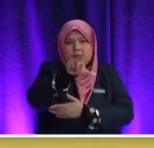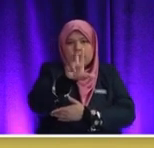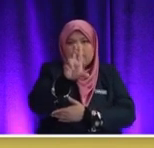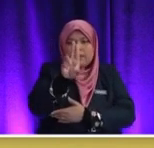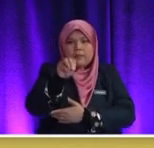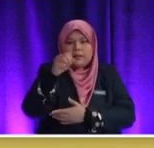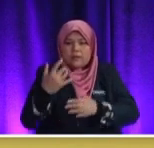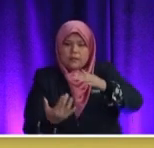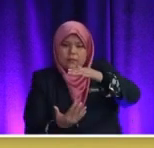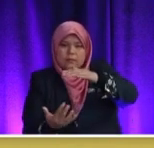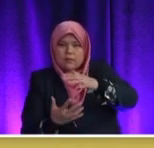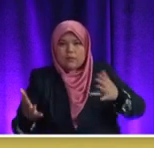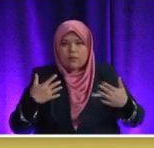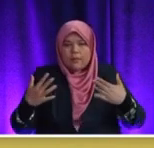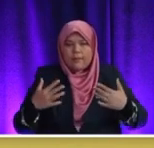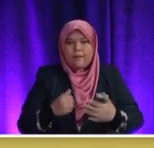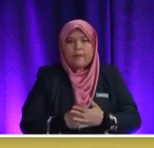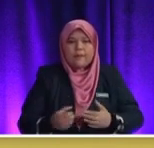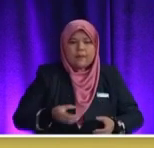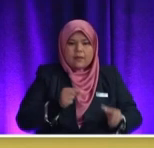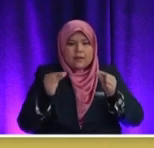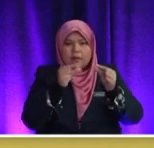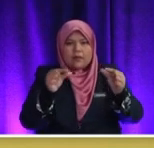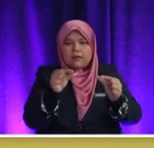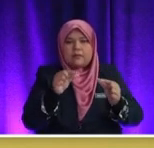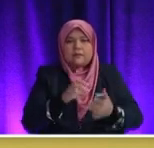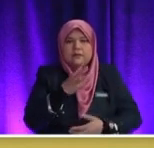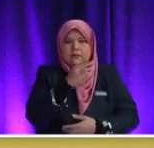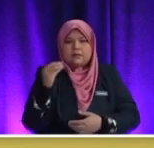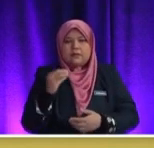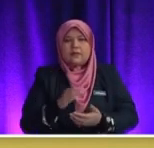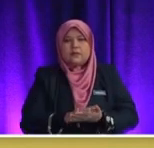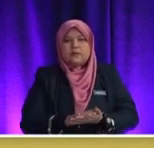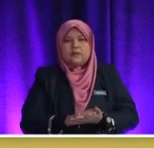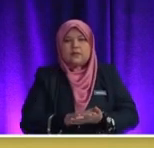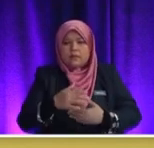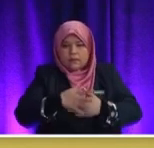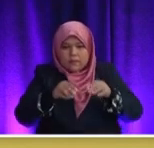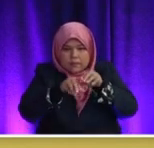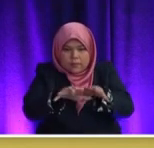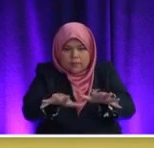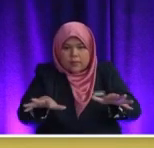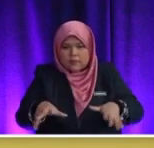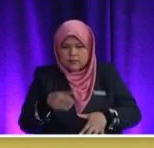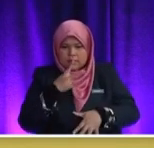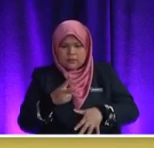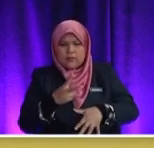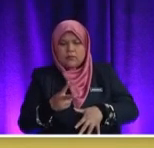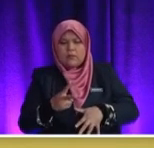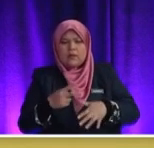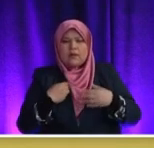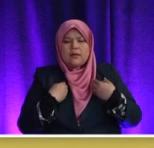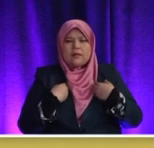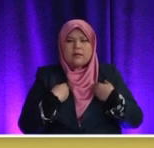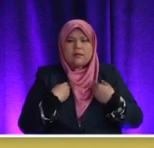sedang dipanaskan ia membebaskan cash bromin dan Selepas itu apabila melebur terlihat perubahan yang